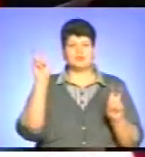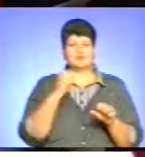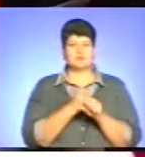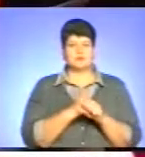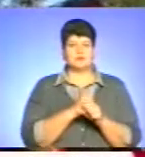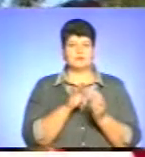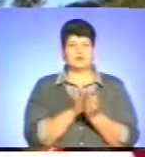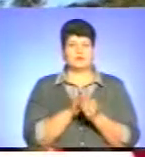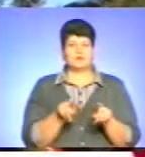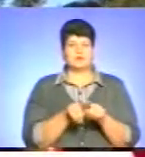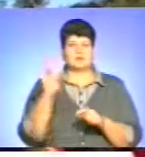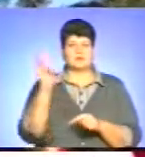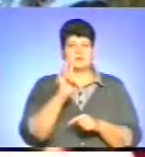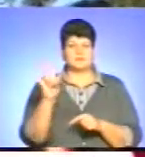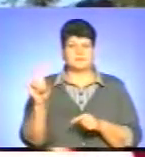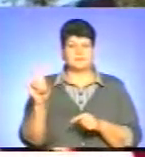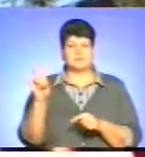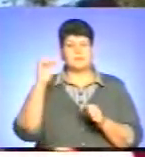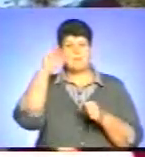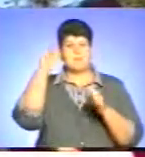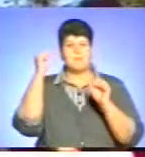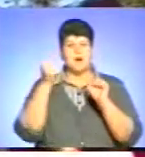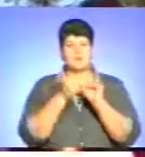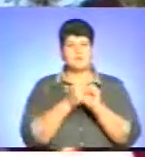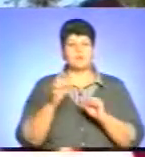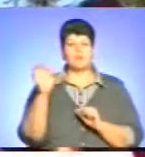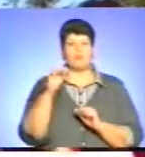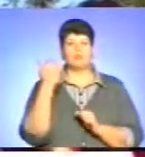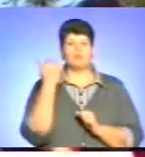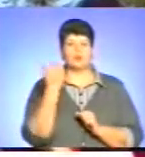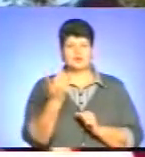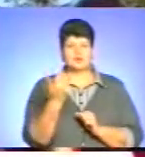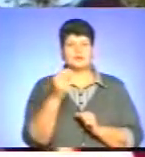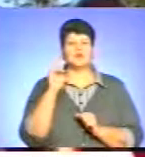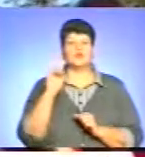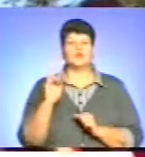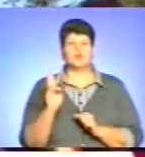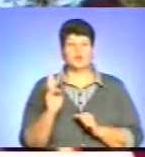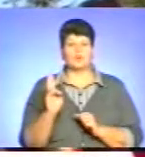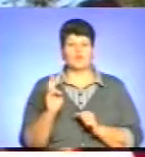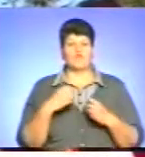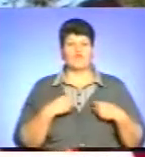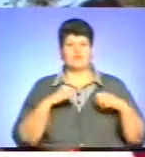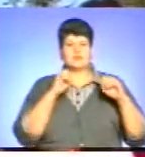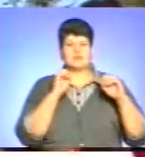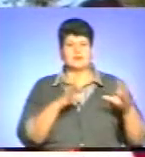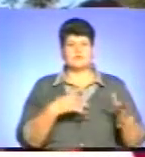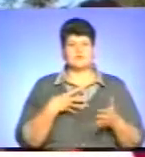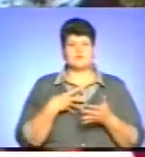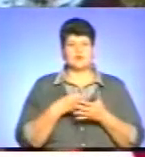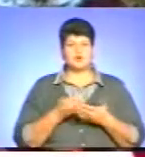обрядами. Пам'ять про тих, хто віддав своє